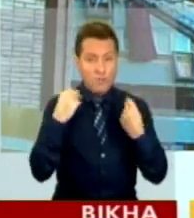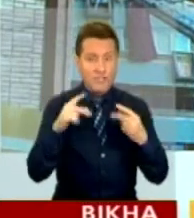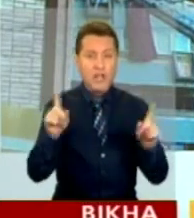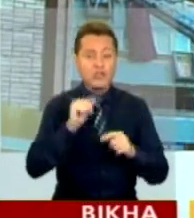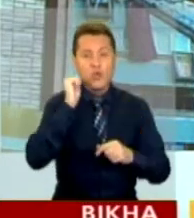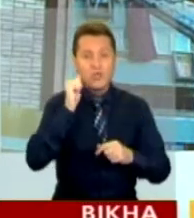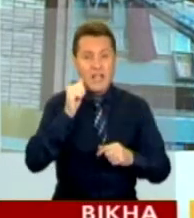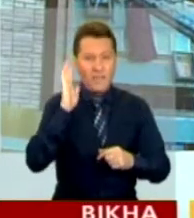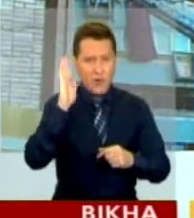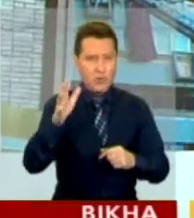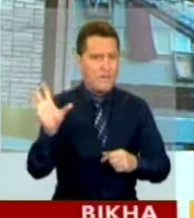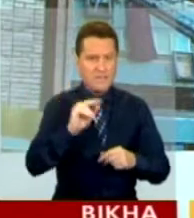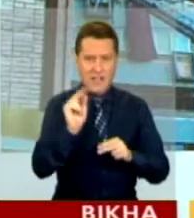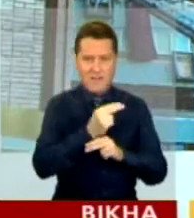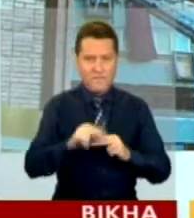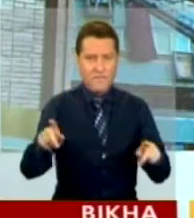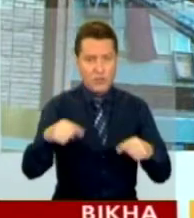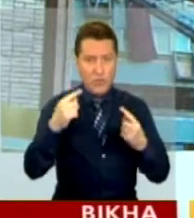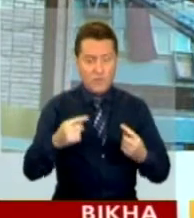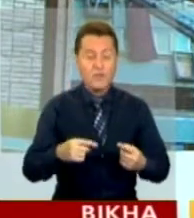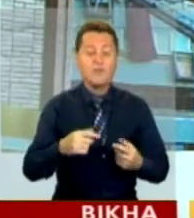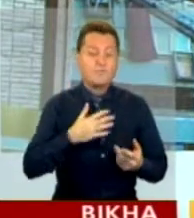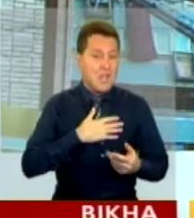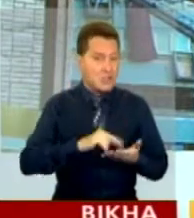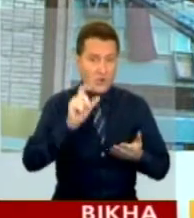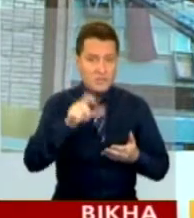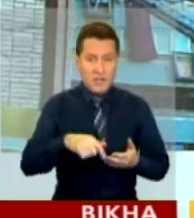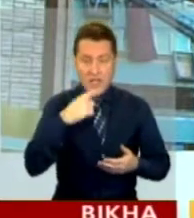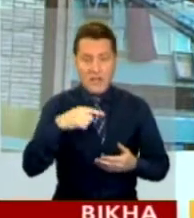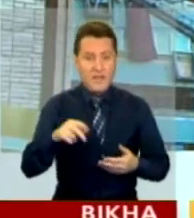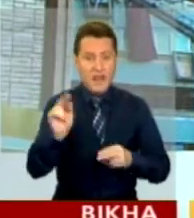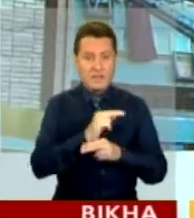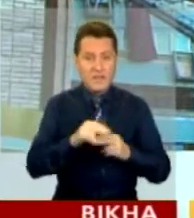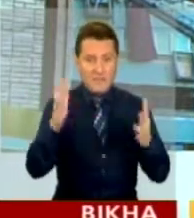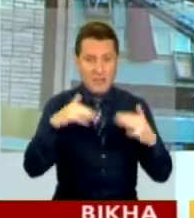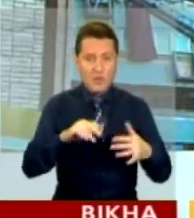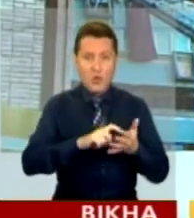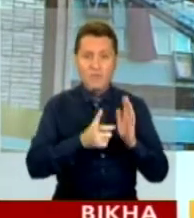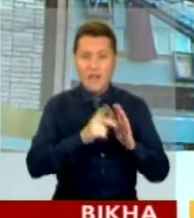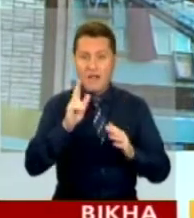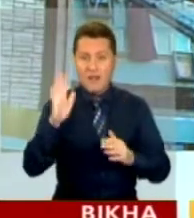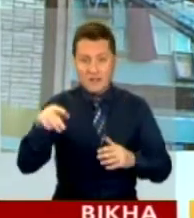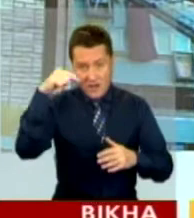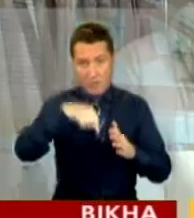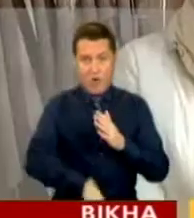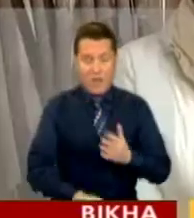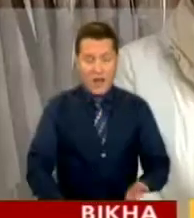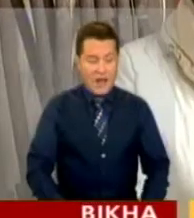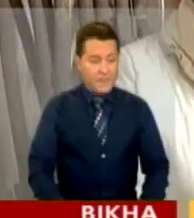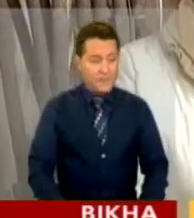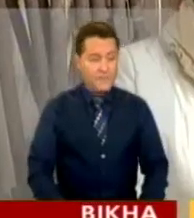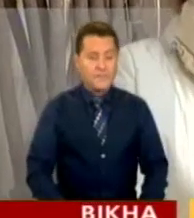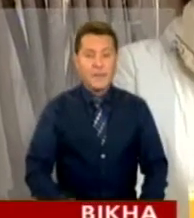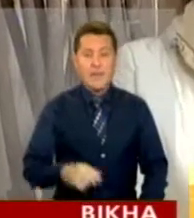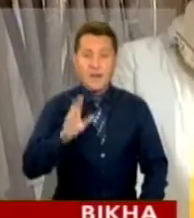завтра все буде відновлено. Але наші кореспонденти стверджують, там не відремонтовані квартири, там провалля.